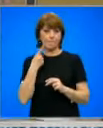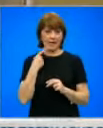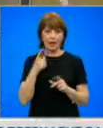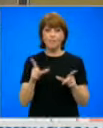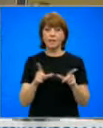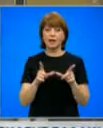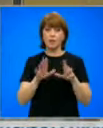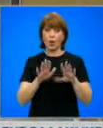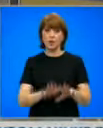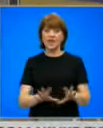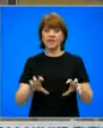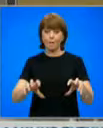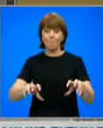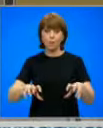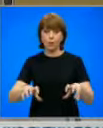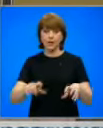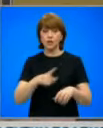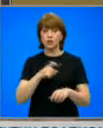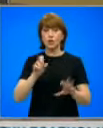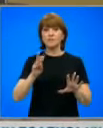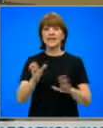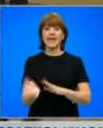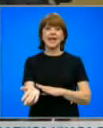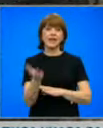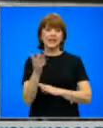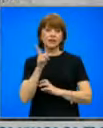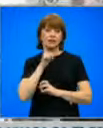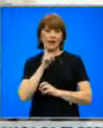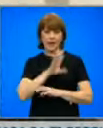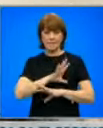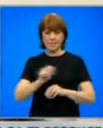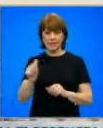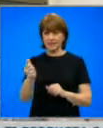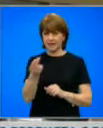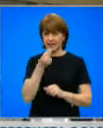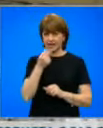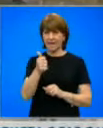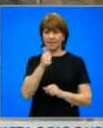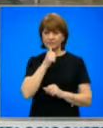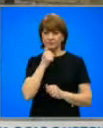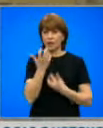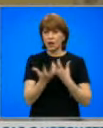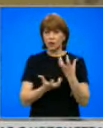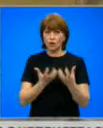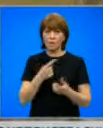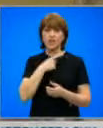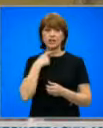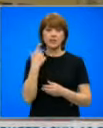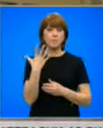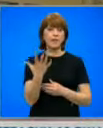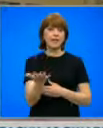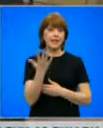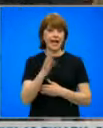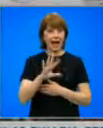Мариупол остават блокирани около 170 000 души без храна, вода и отопление. Според кмета, жертвите там до сега са 5000. Ако